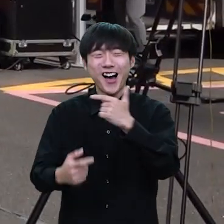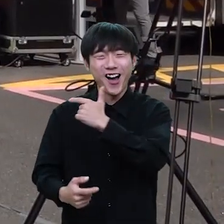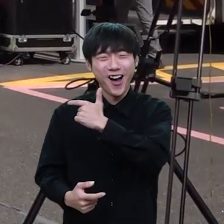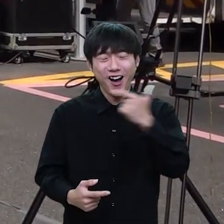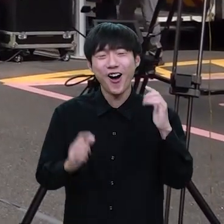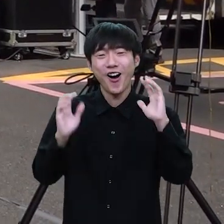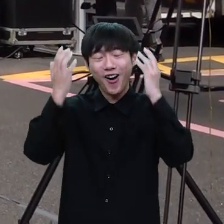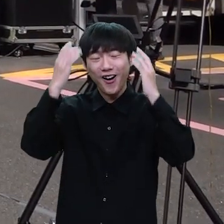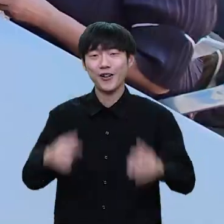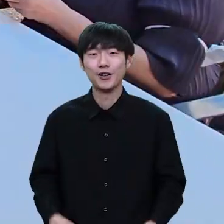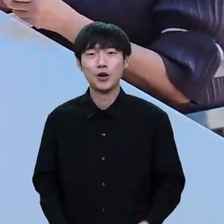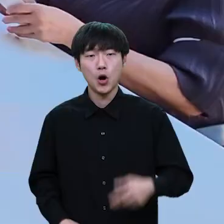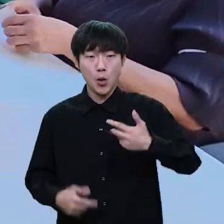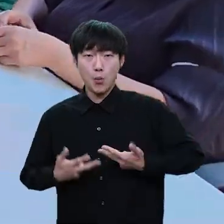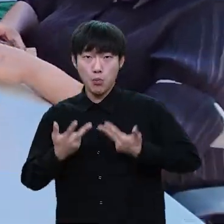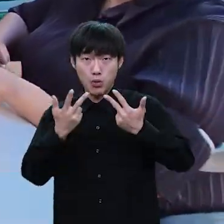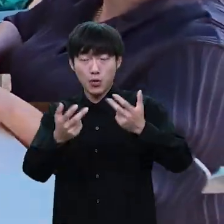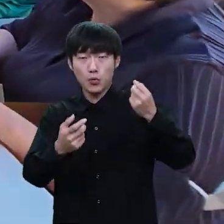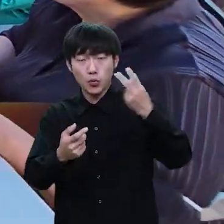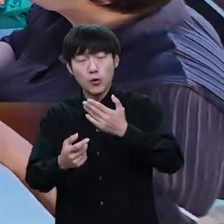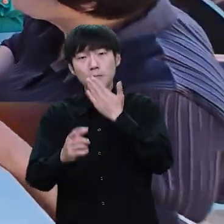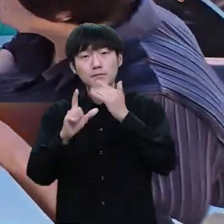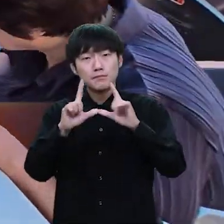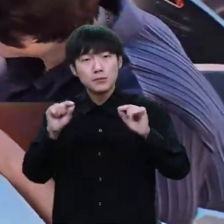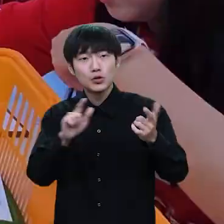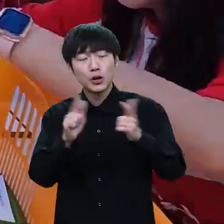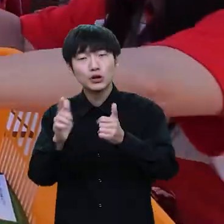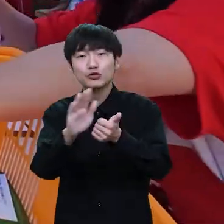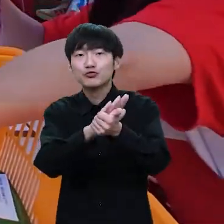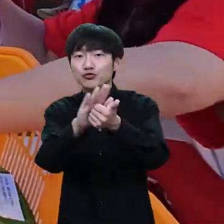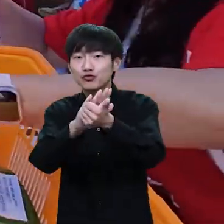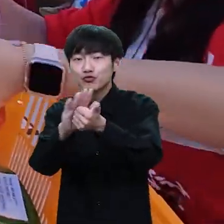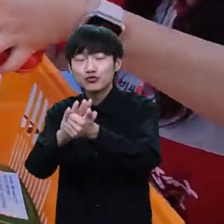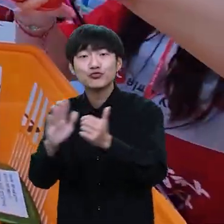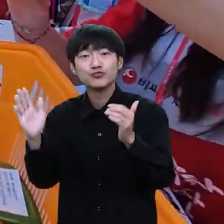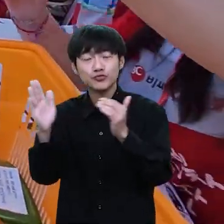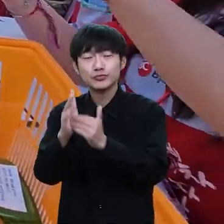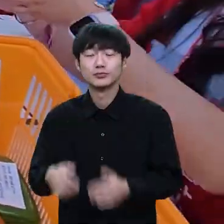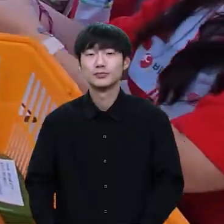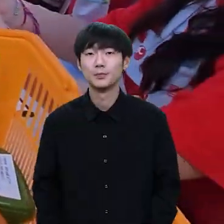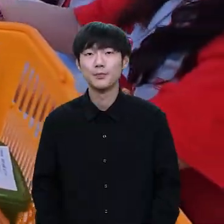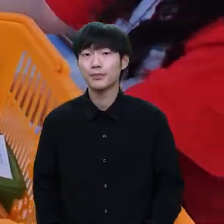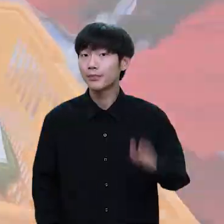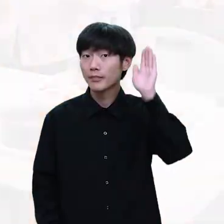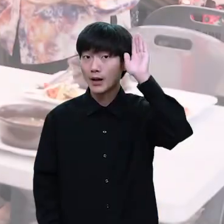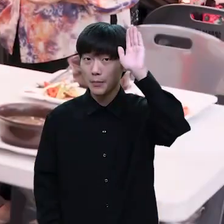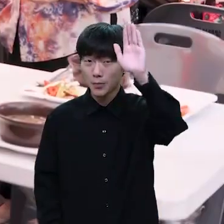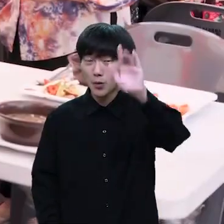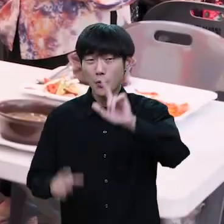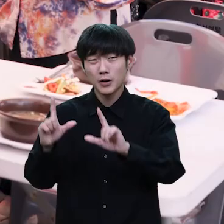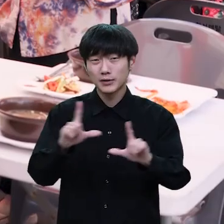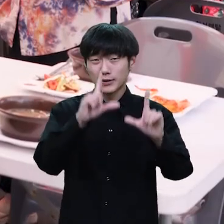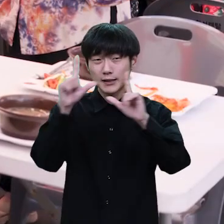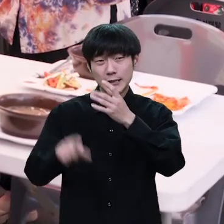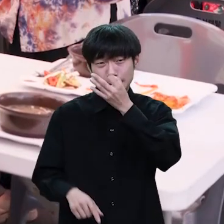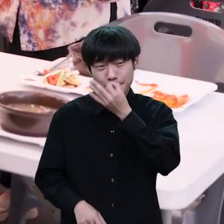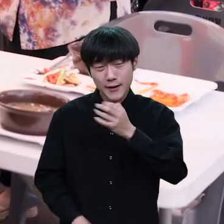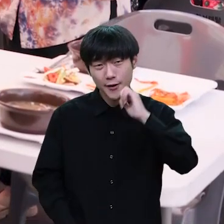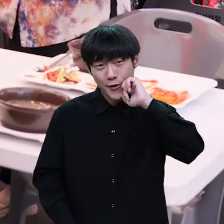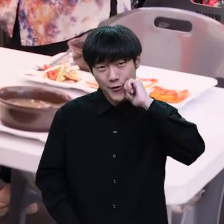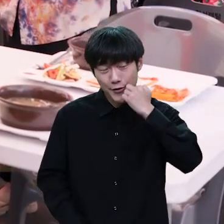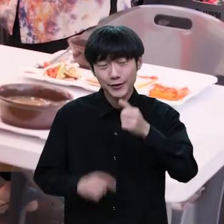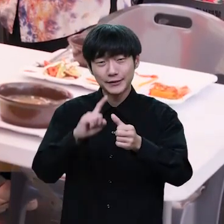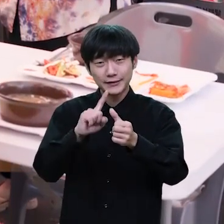문화공연을 시작으로 중식제공 봉사 활동 및 식품 나눔 행사가 진행됐는데요 앞으로도 구로구는